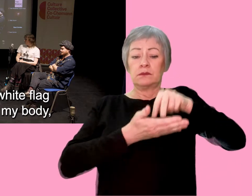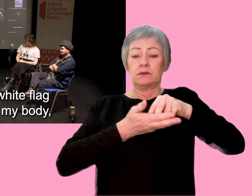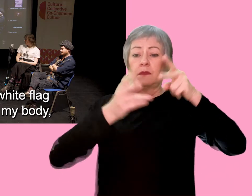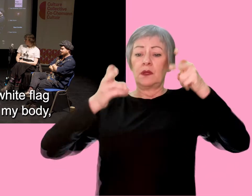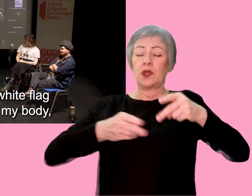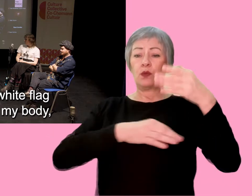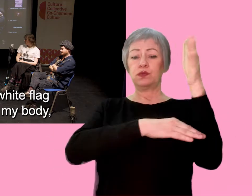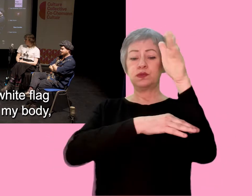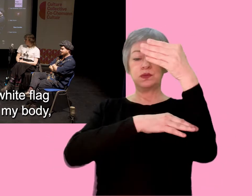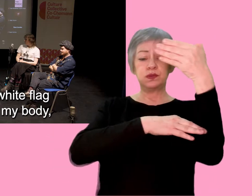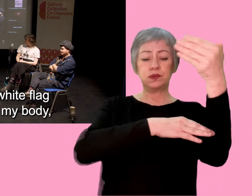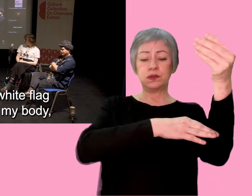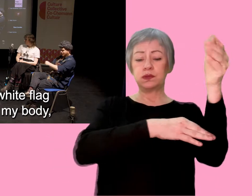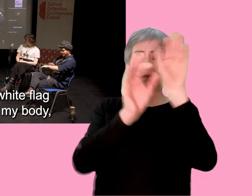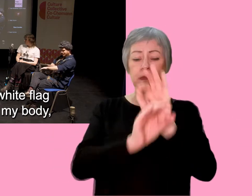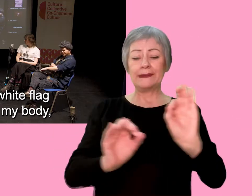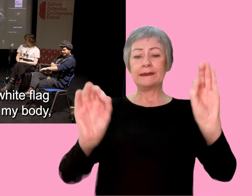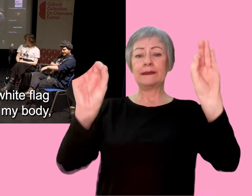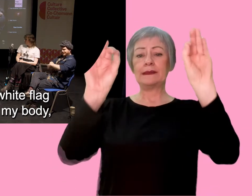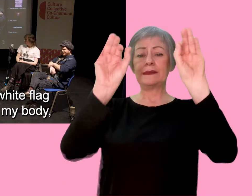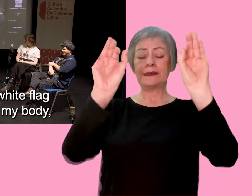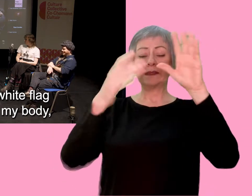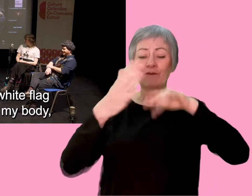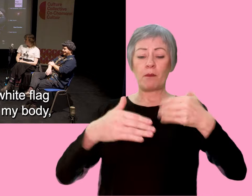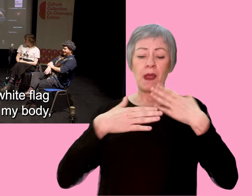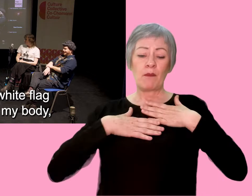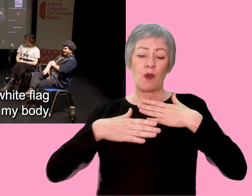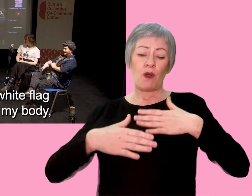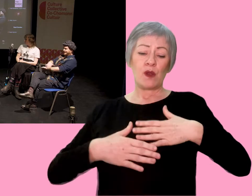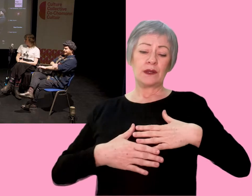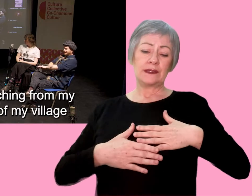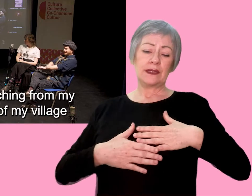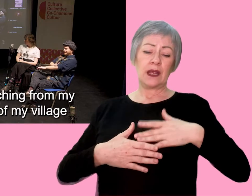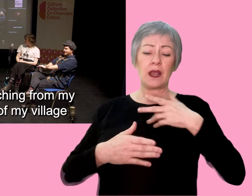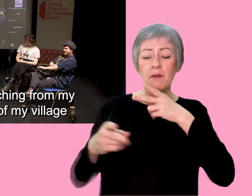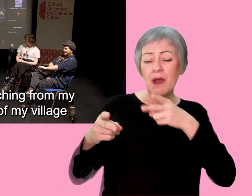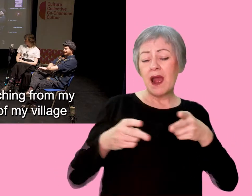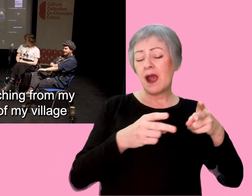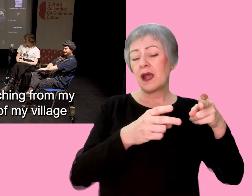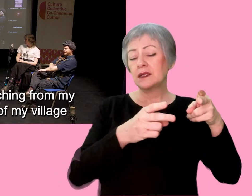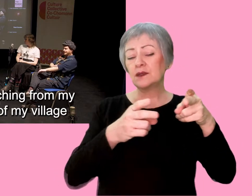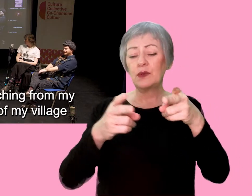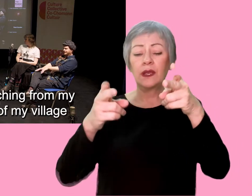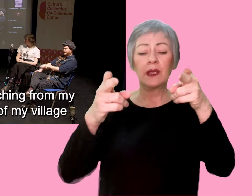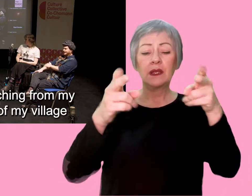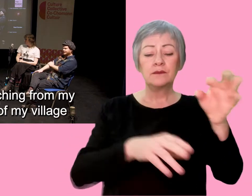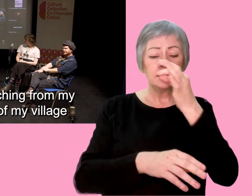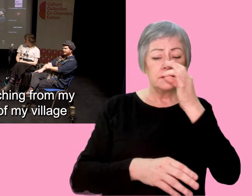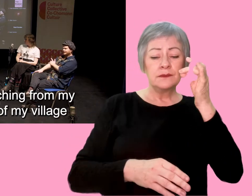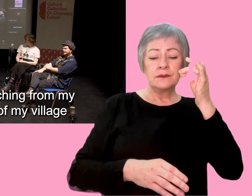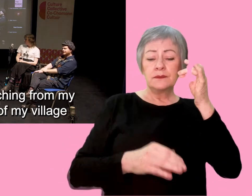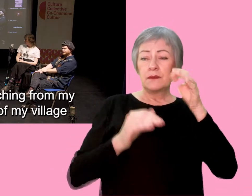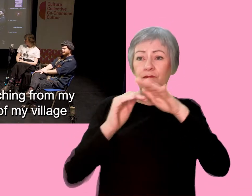جسدي رصيف ياسمين يمتد من هجرتي إلى أطراف